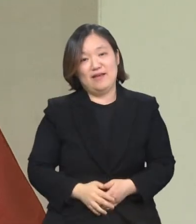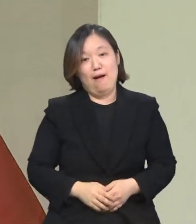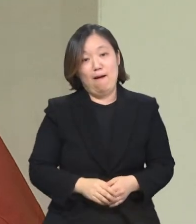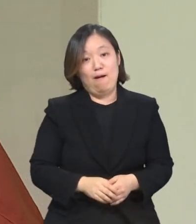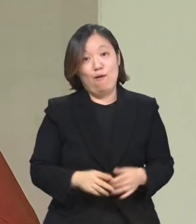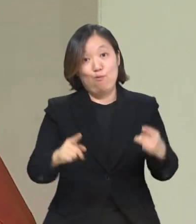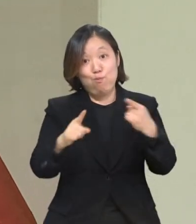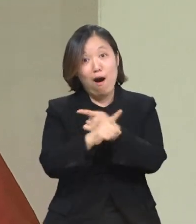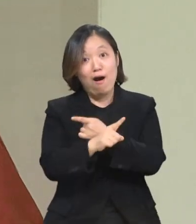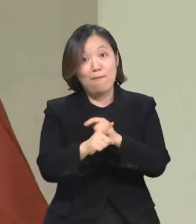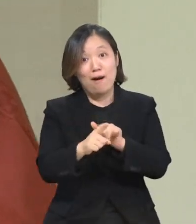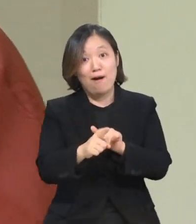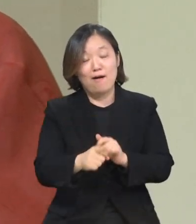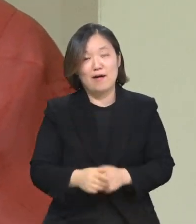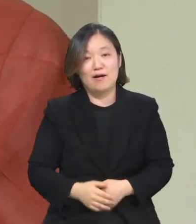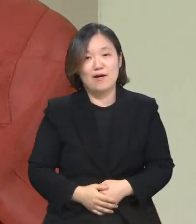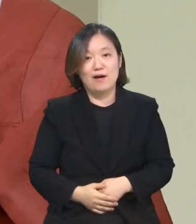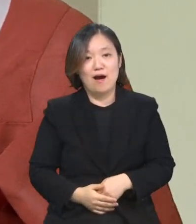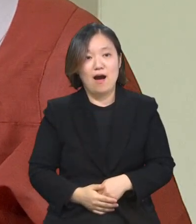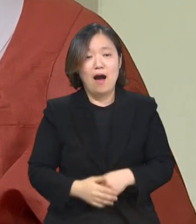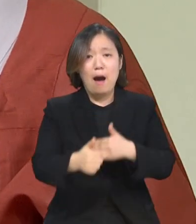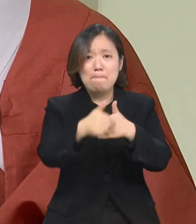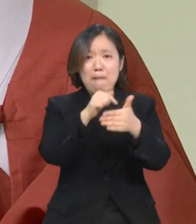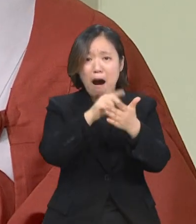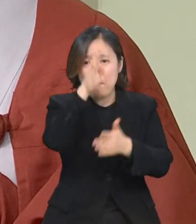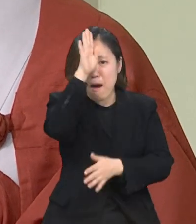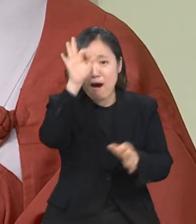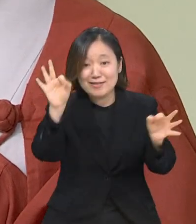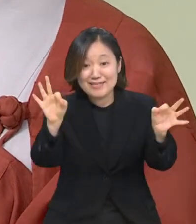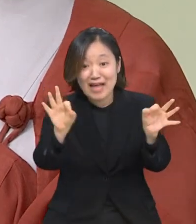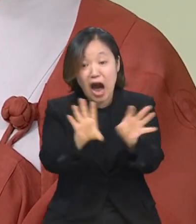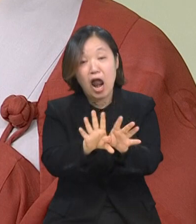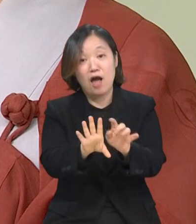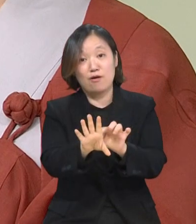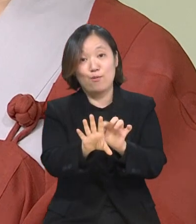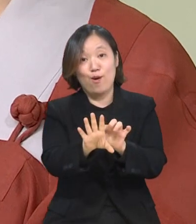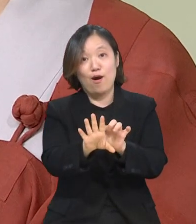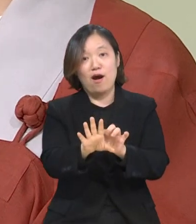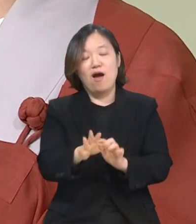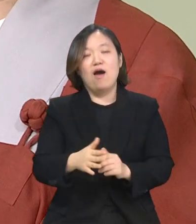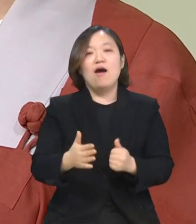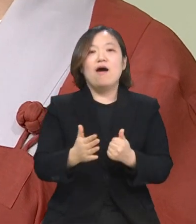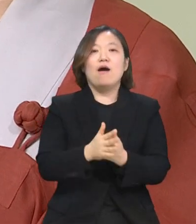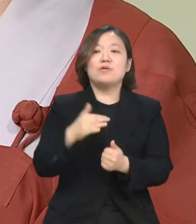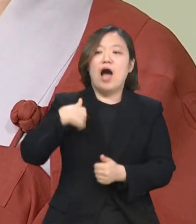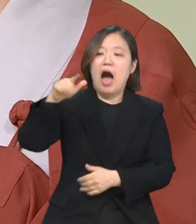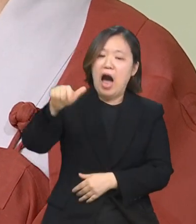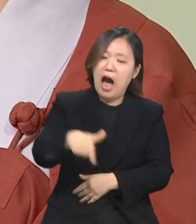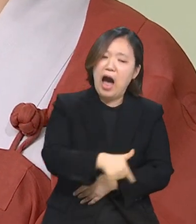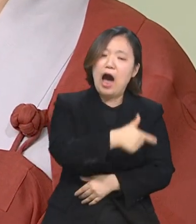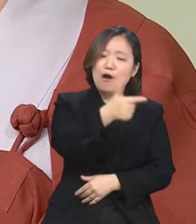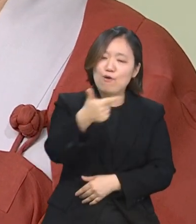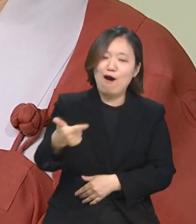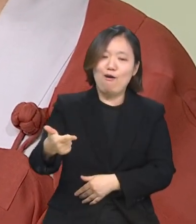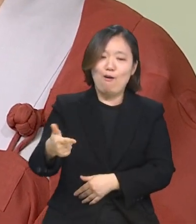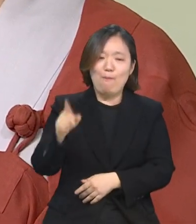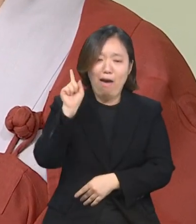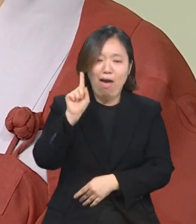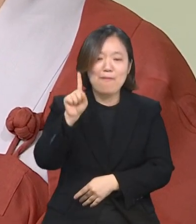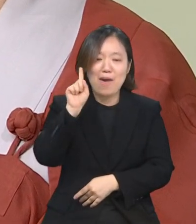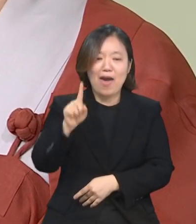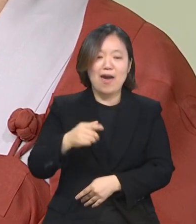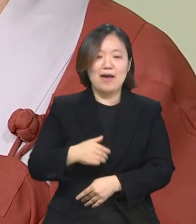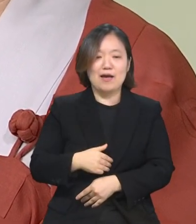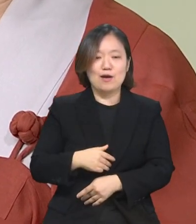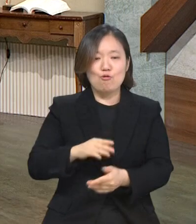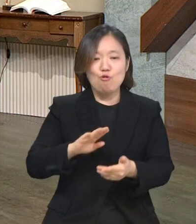우울증이 싹 사라지면서 하루하루 괜히 행복한 감정이 막 솟구치더라